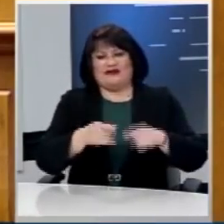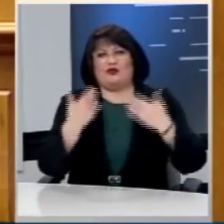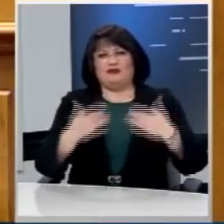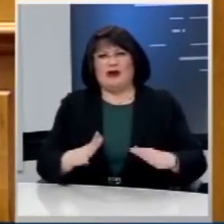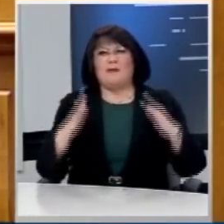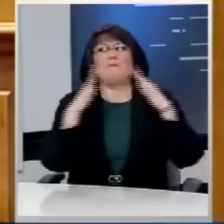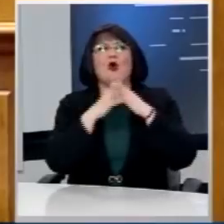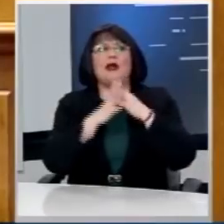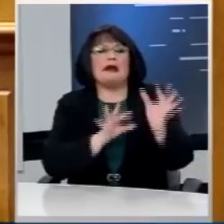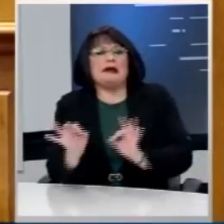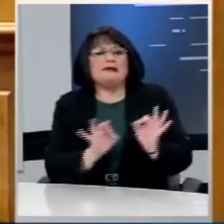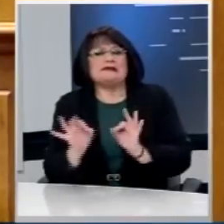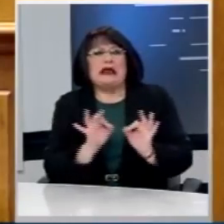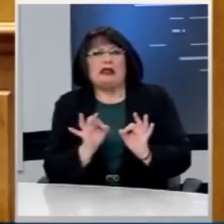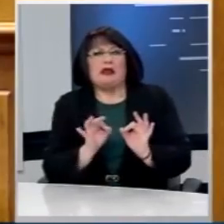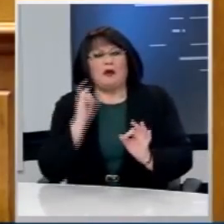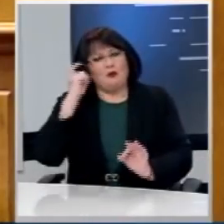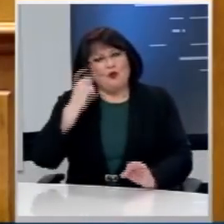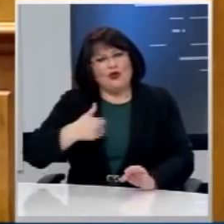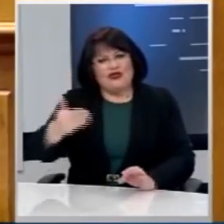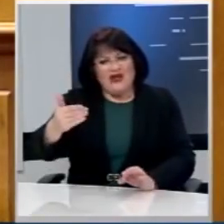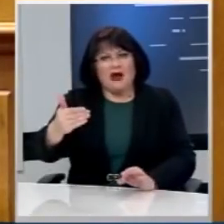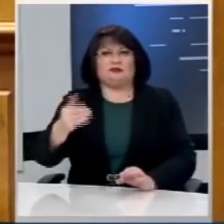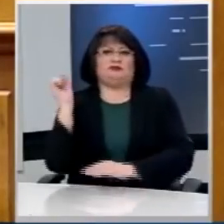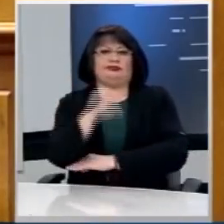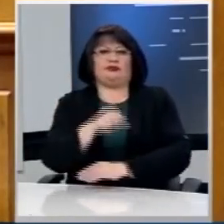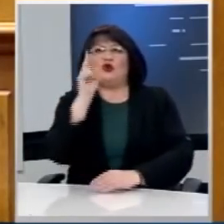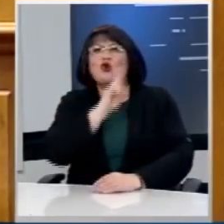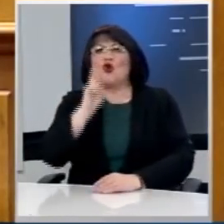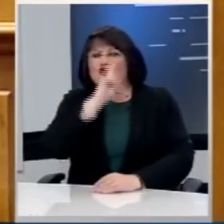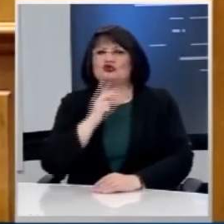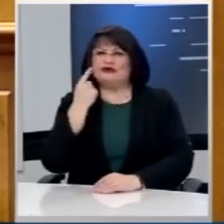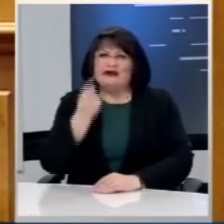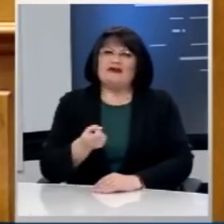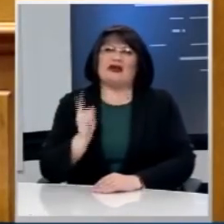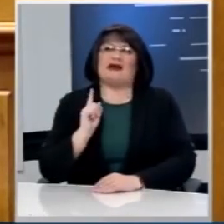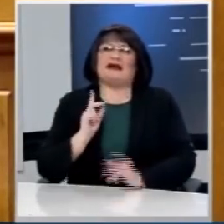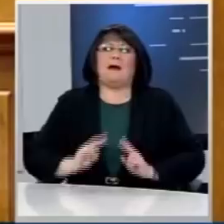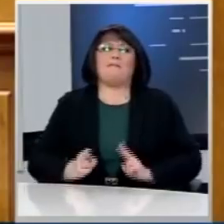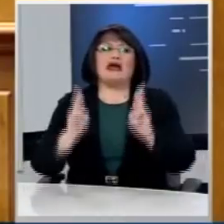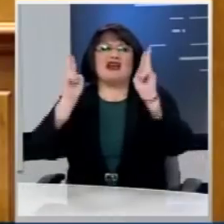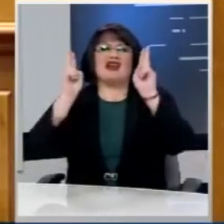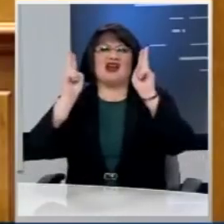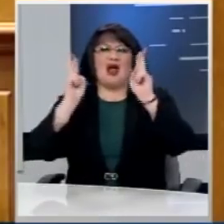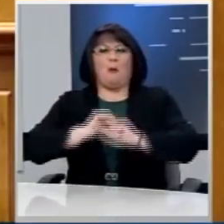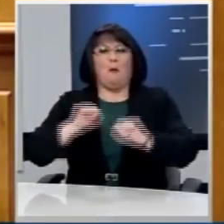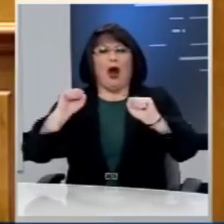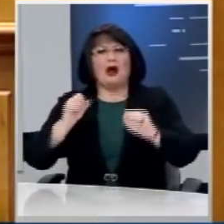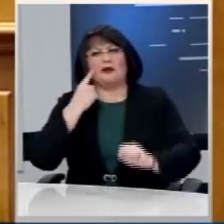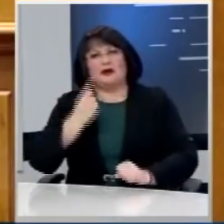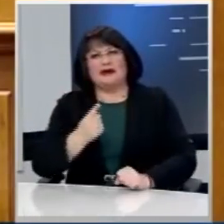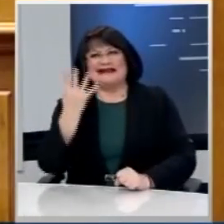των πολεμικών σχεδίων σε βάρος της Ρωσίας, που μιλούν ακόμα και για πυρηνικό πλήγμα, ούτε